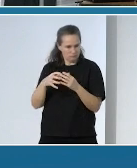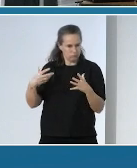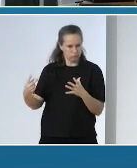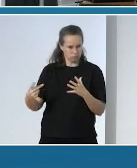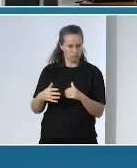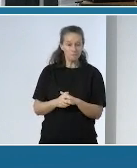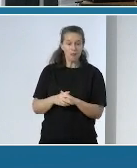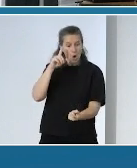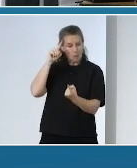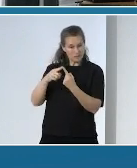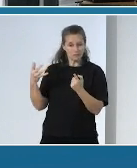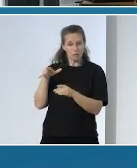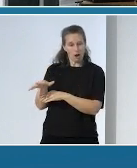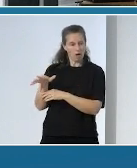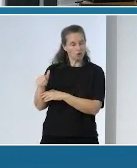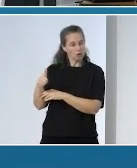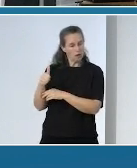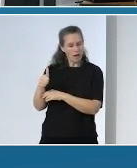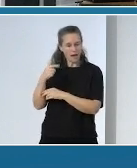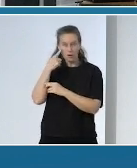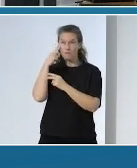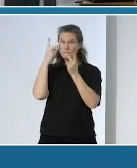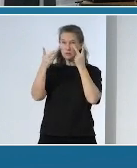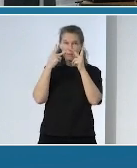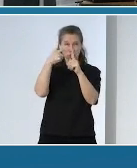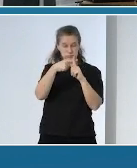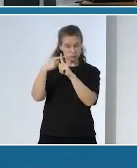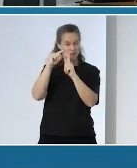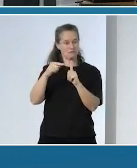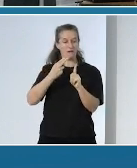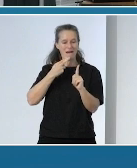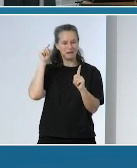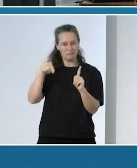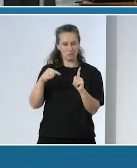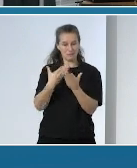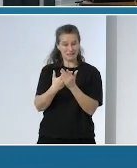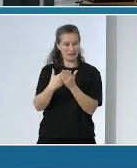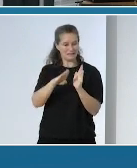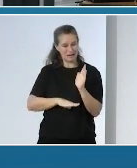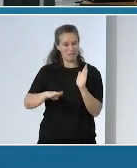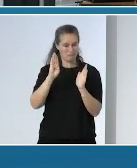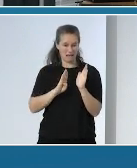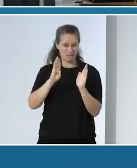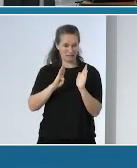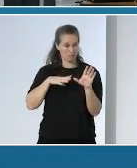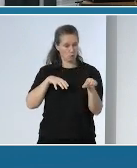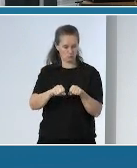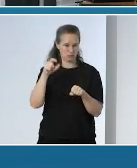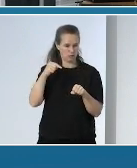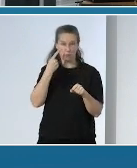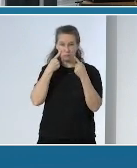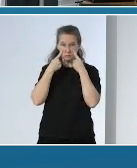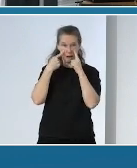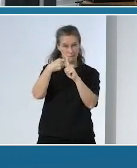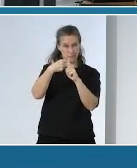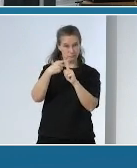L'objectif aussi, c'est qu'elle ait une bonne qualité de fixation visuelle du regard, parce que c'est la base de toutes les compensations qu'on va mettre en place, que